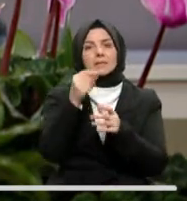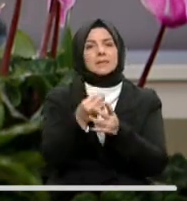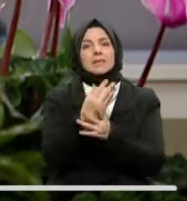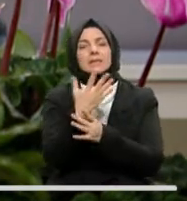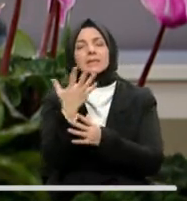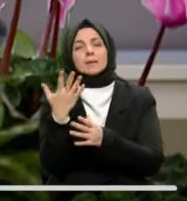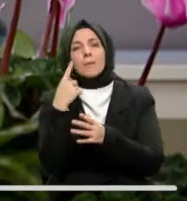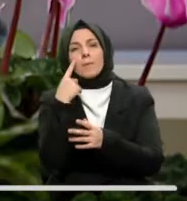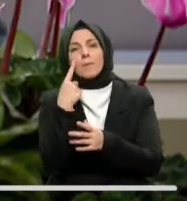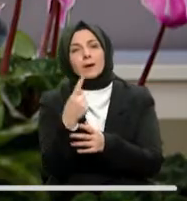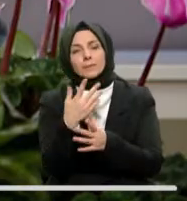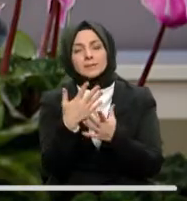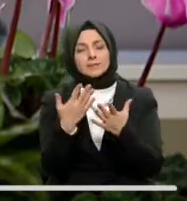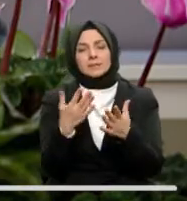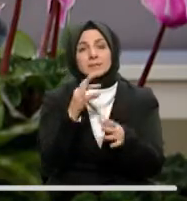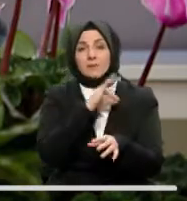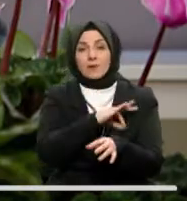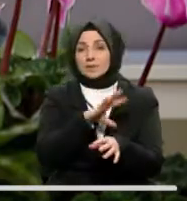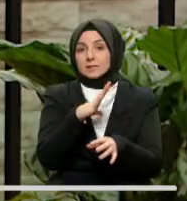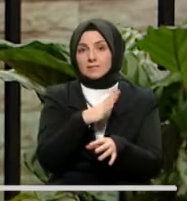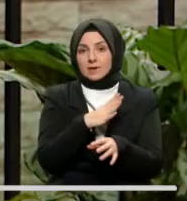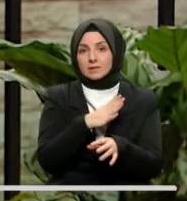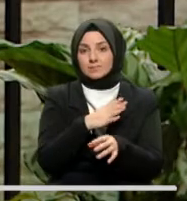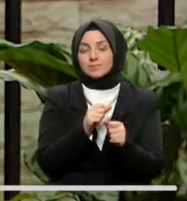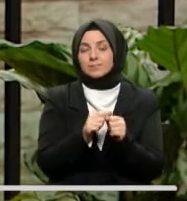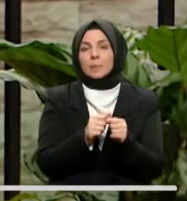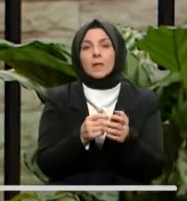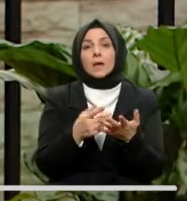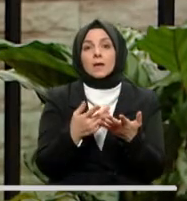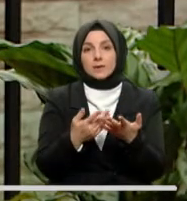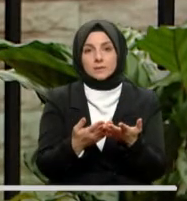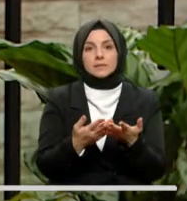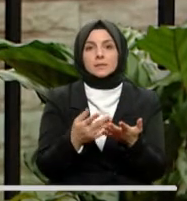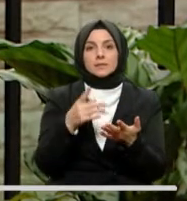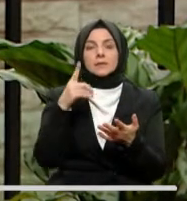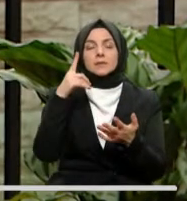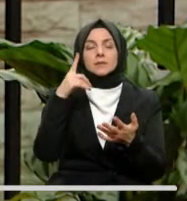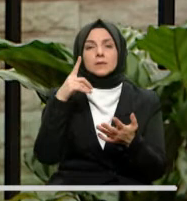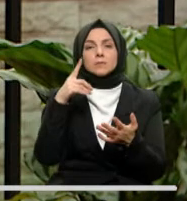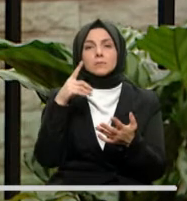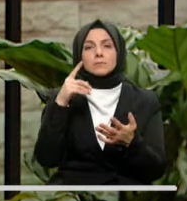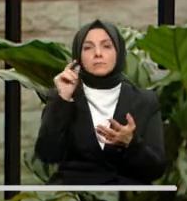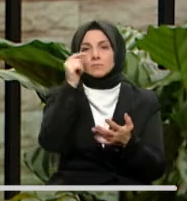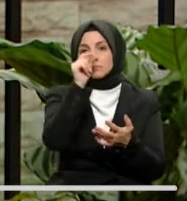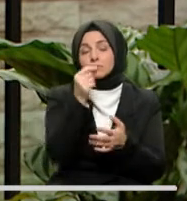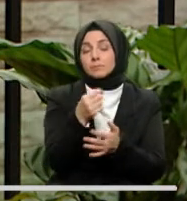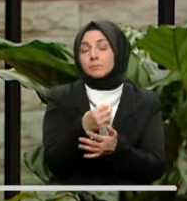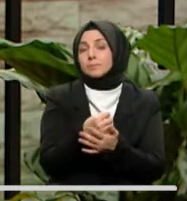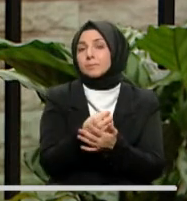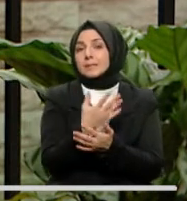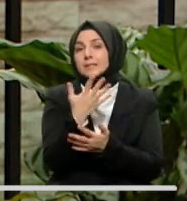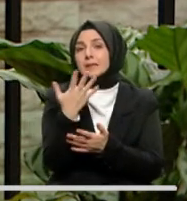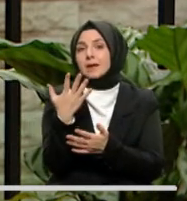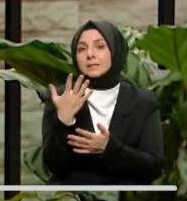küfür yapsa kesinlikle tercih edilmeli Çünkü bitkiler oksijen kaynağı biliyorsunuz Bazı bitkiler Daha doğrusu bitirelim büyük bir